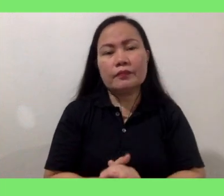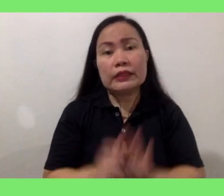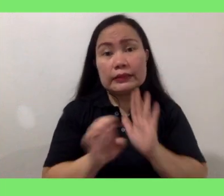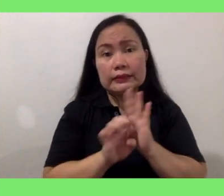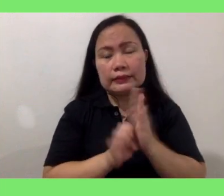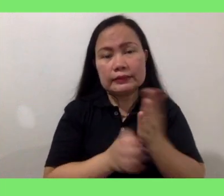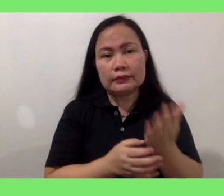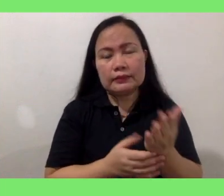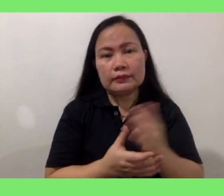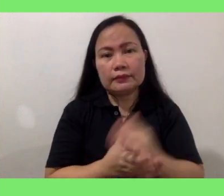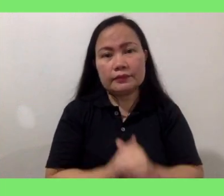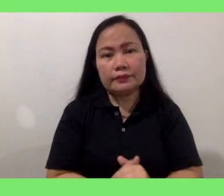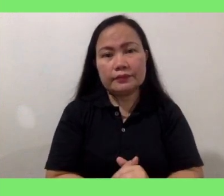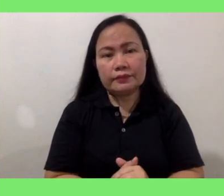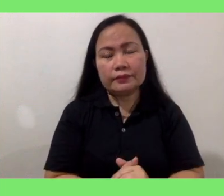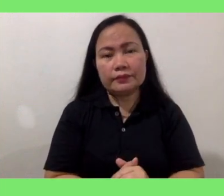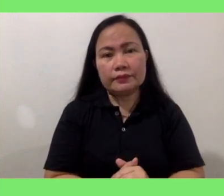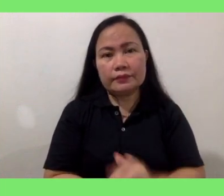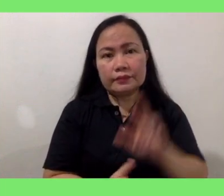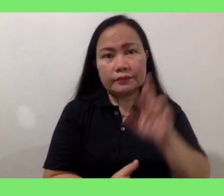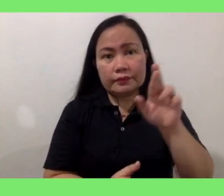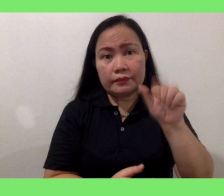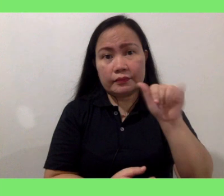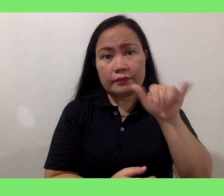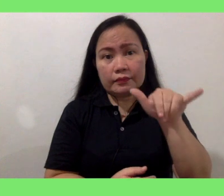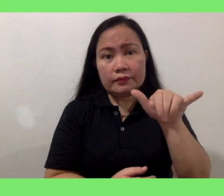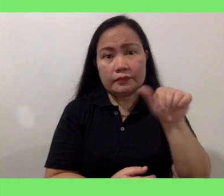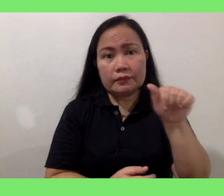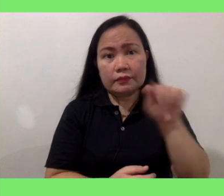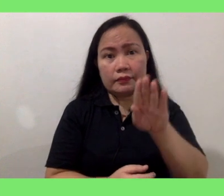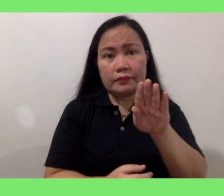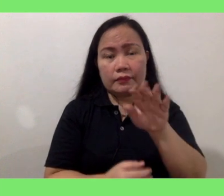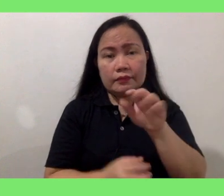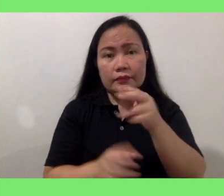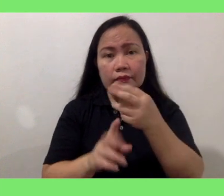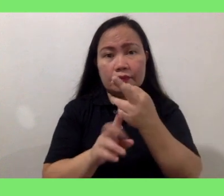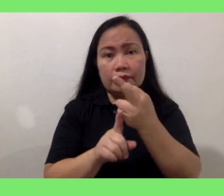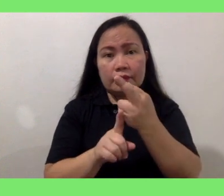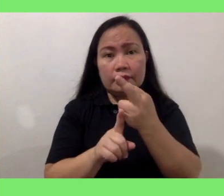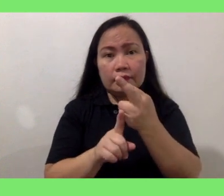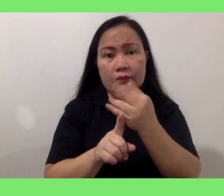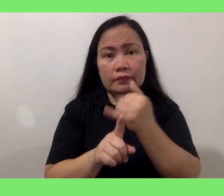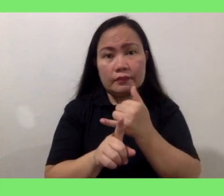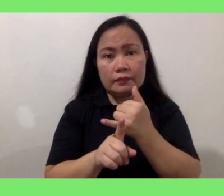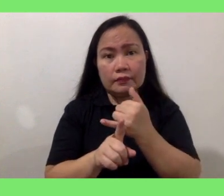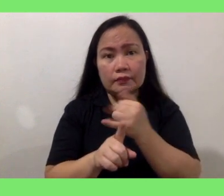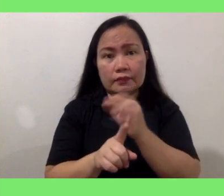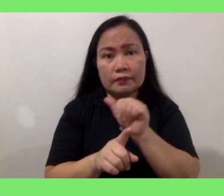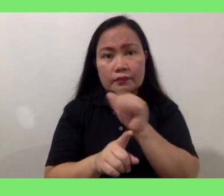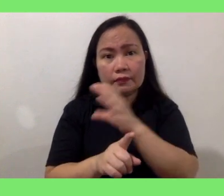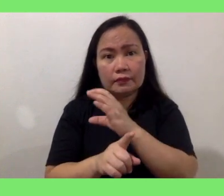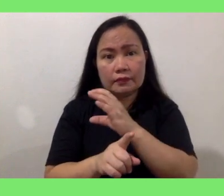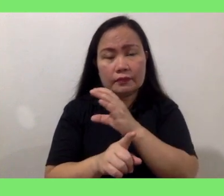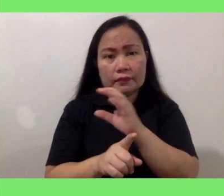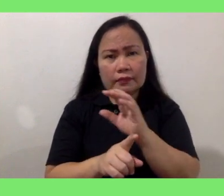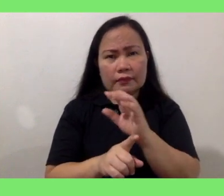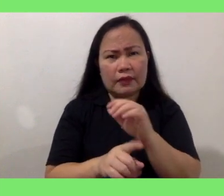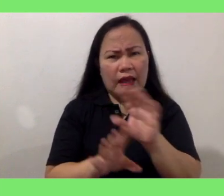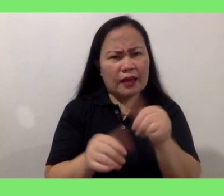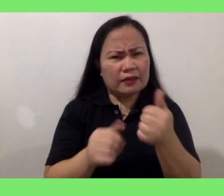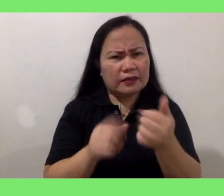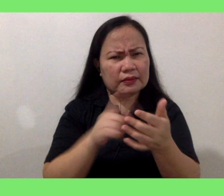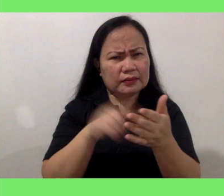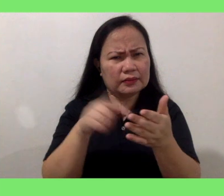ray natin? Okay. So, halimbawa ito. 'Di ba? Ito ay ray AB, ray AC. Okay. So, paano